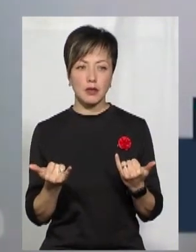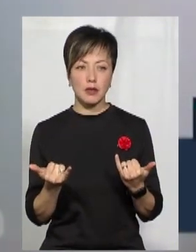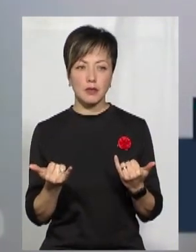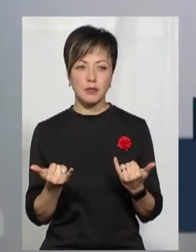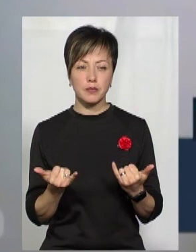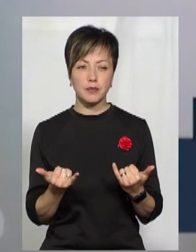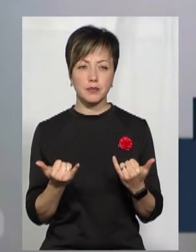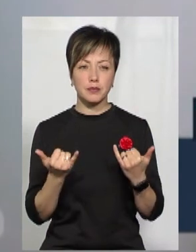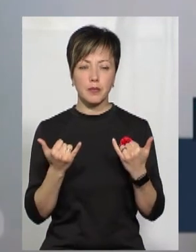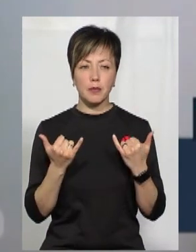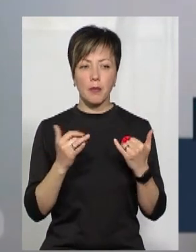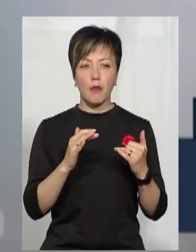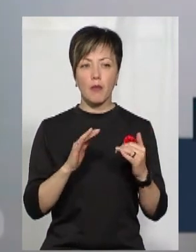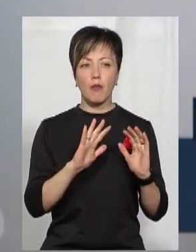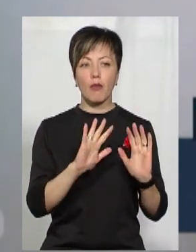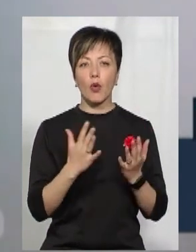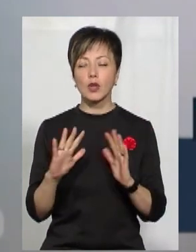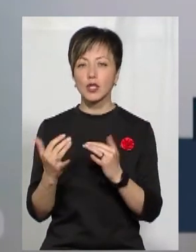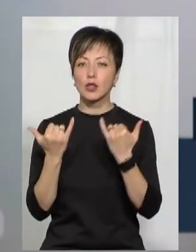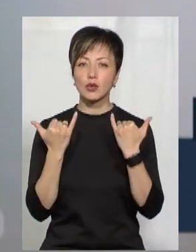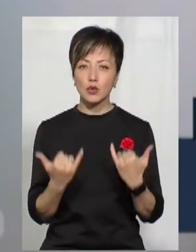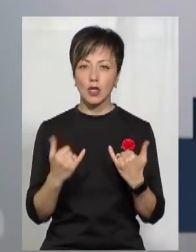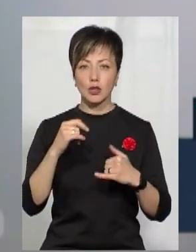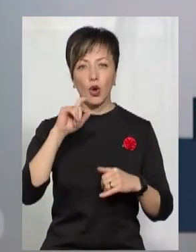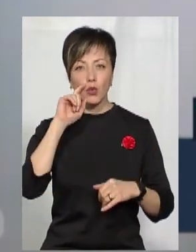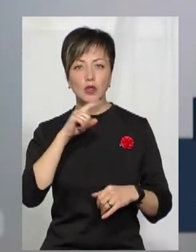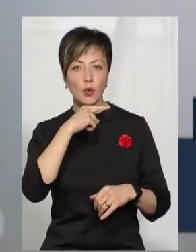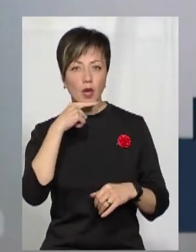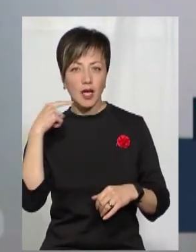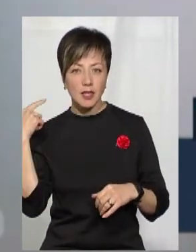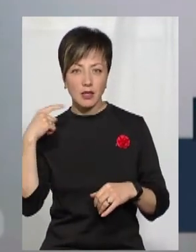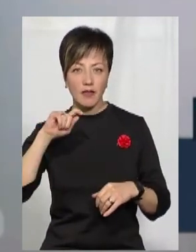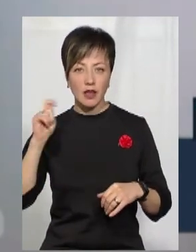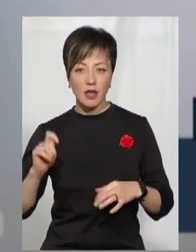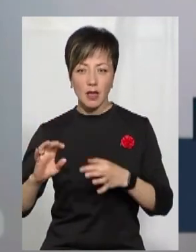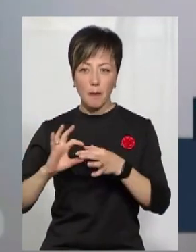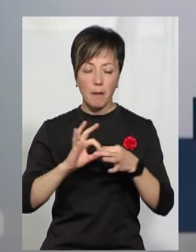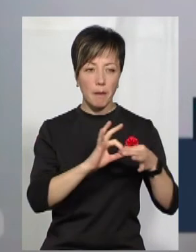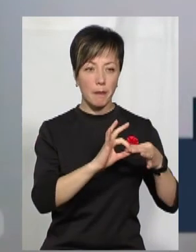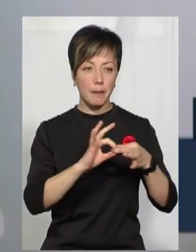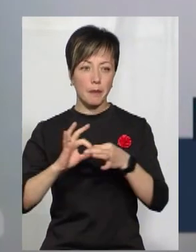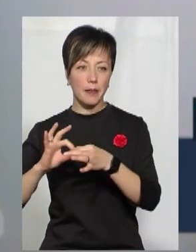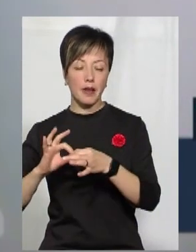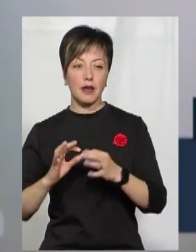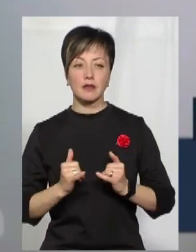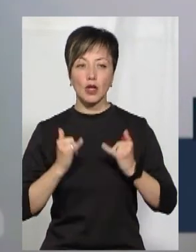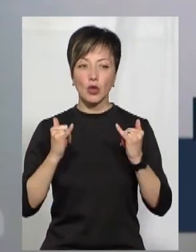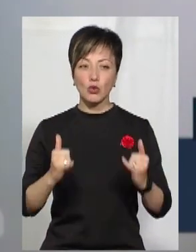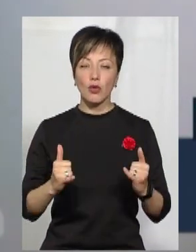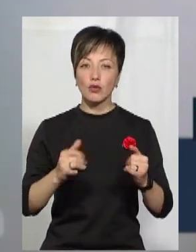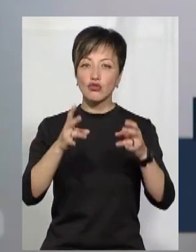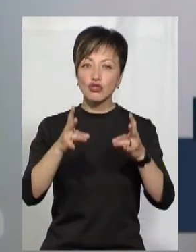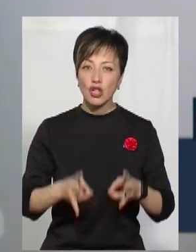би мовити, події сучасні російсько-української війни і вшановують жертв цієї війни.